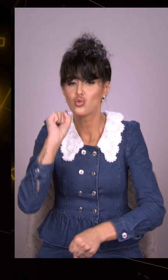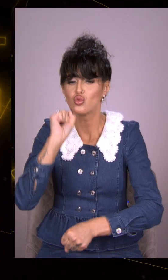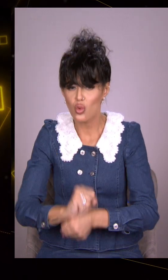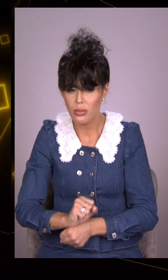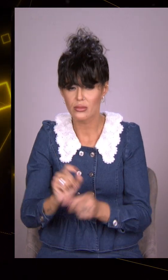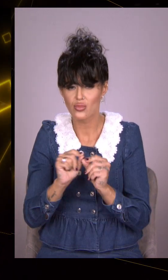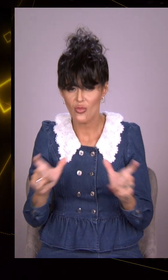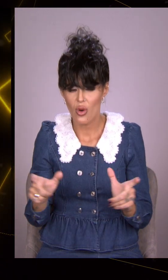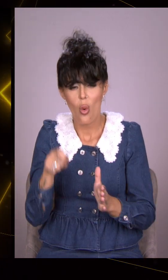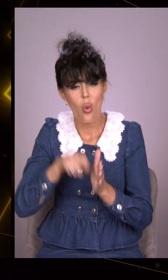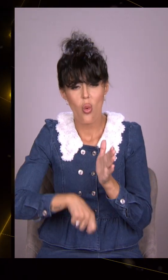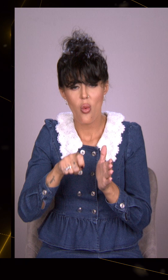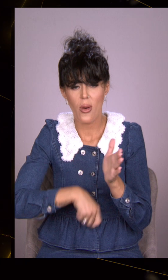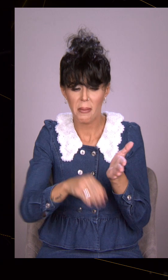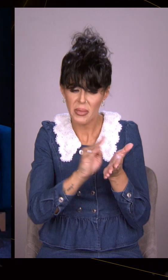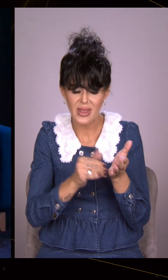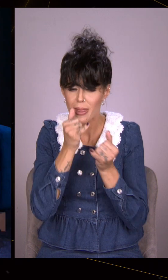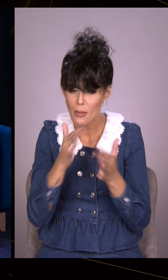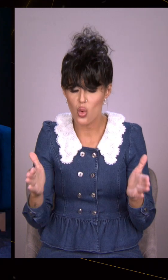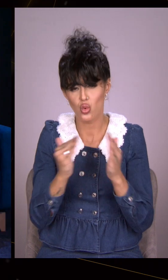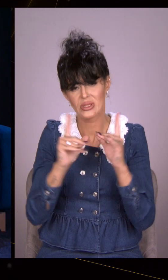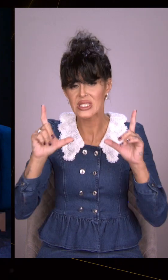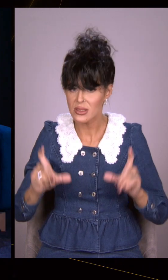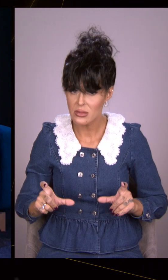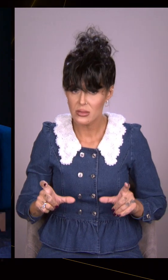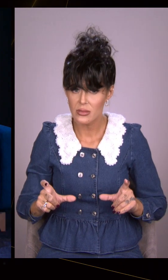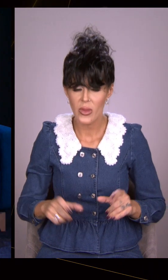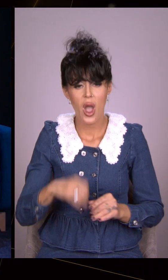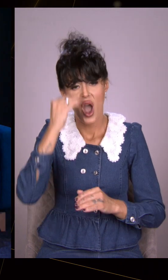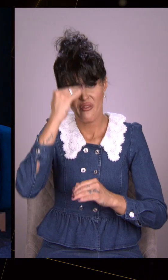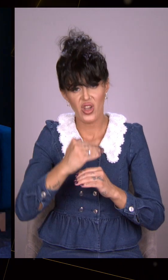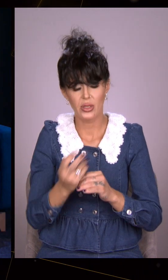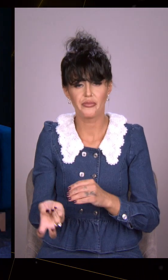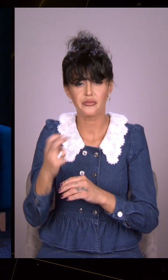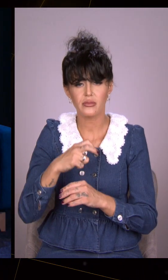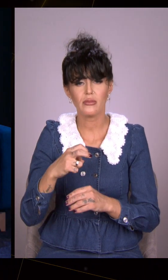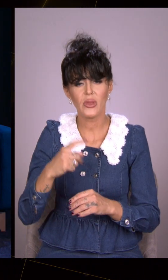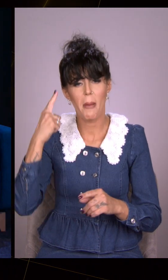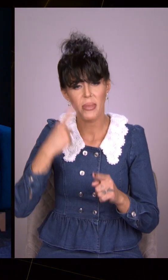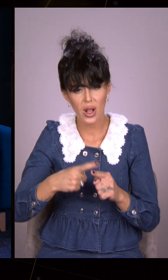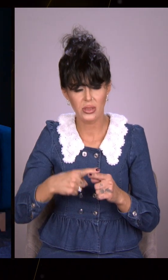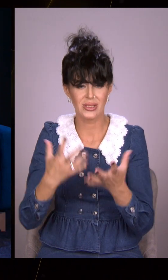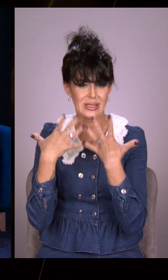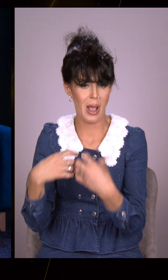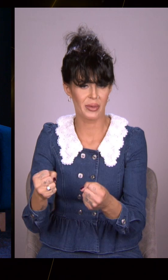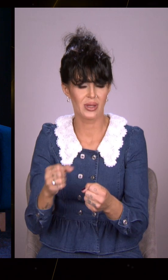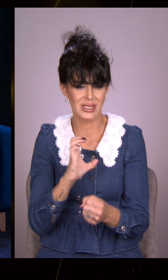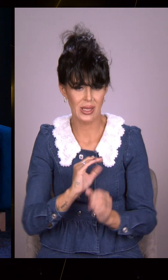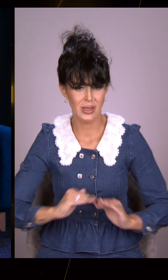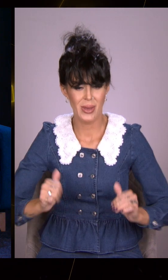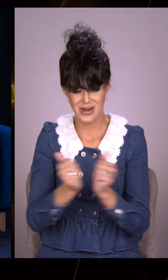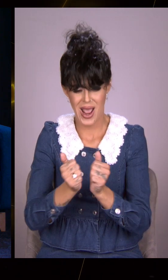Ми сидимо вдома. А на вечір прийшов брат, і мене забрав з дітьми до себе. Там через